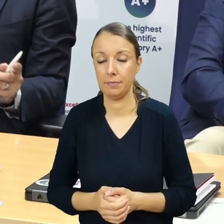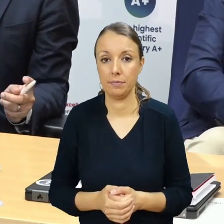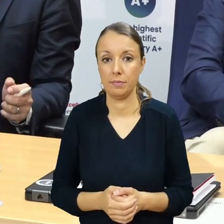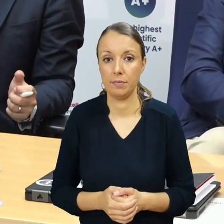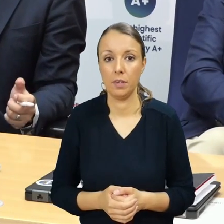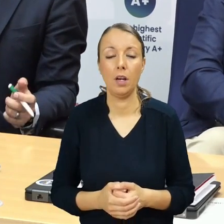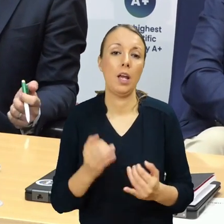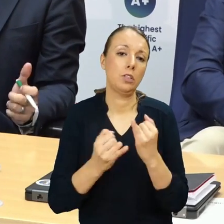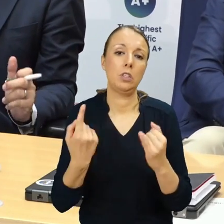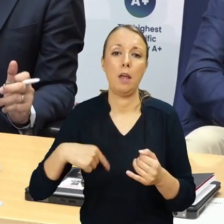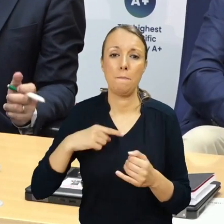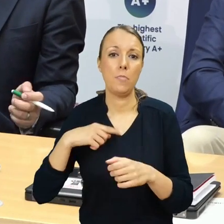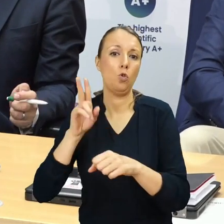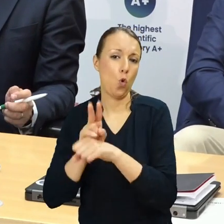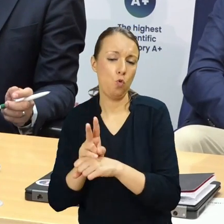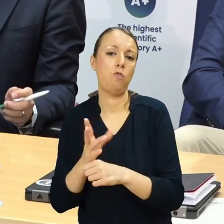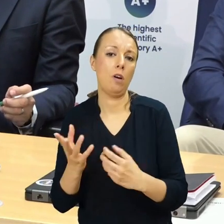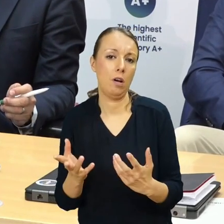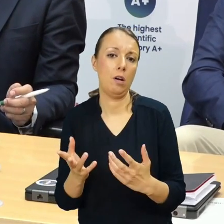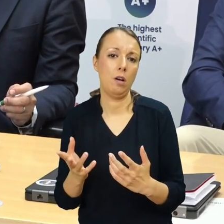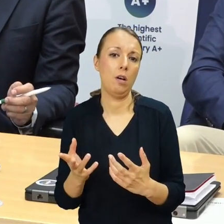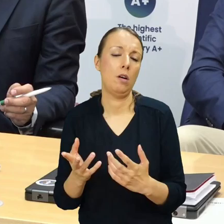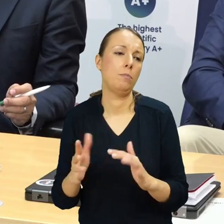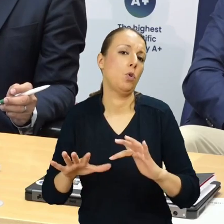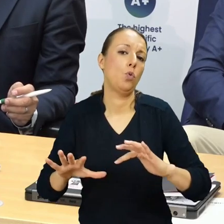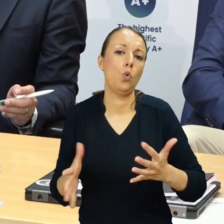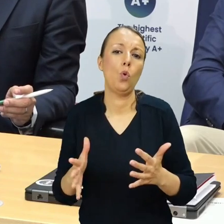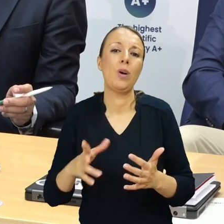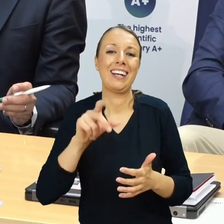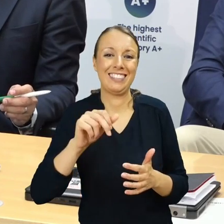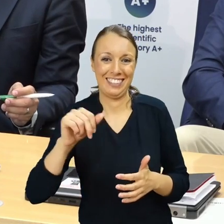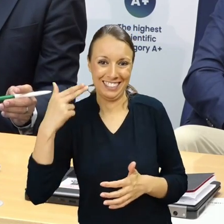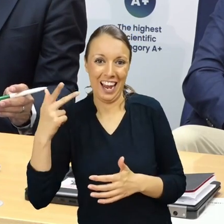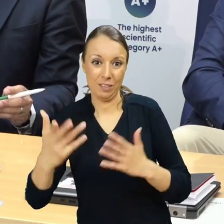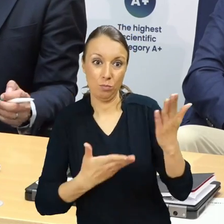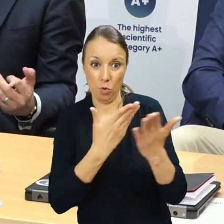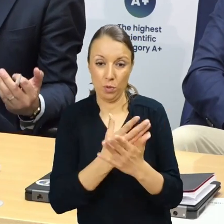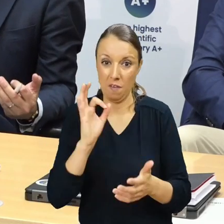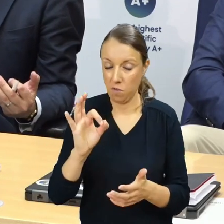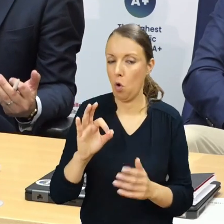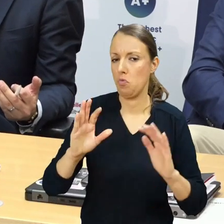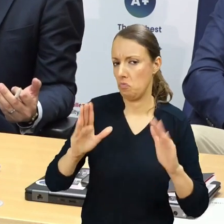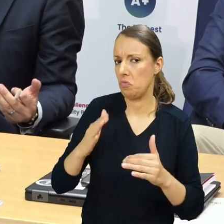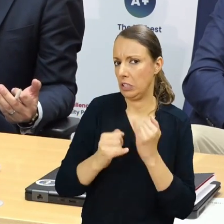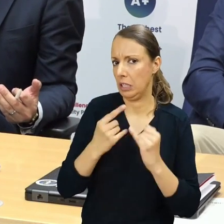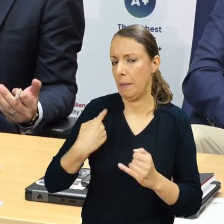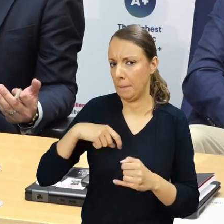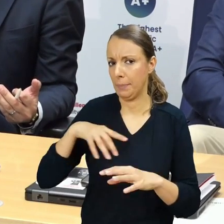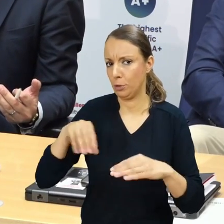zaufania tej propozycji Krystiana, że te sprawy powinny zostać w